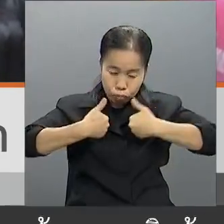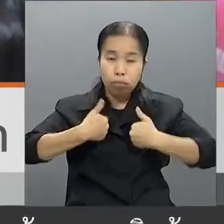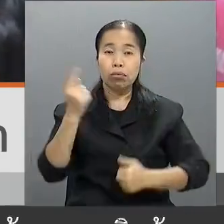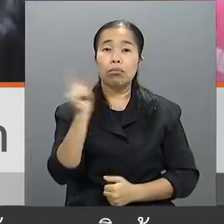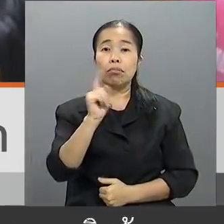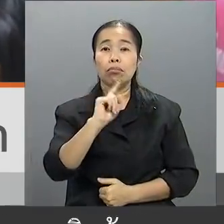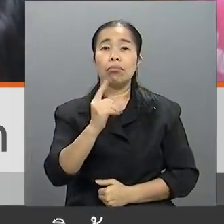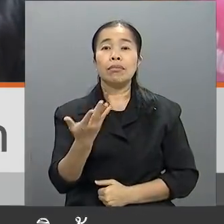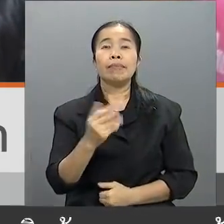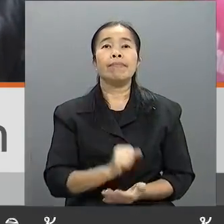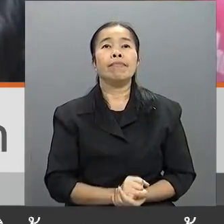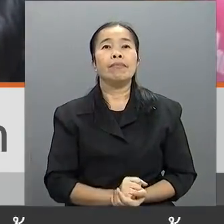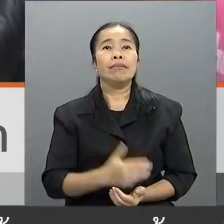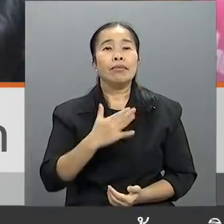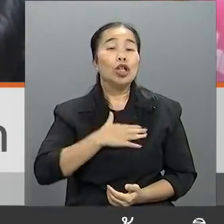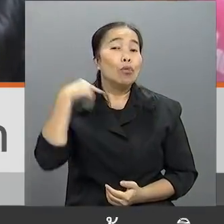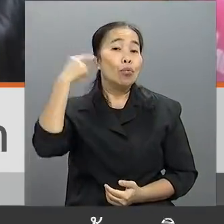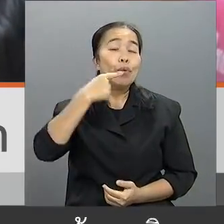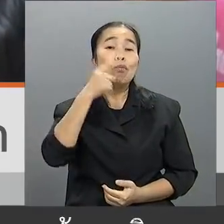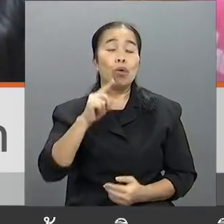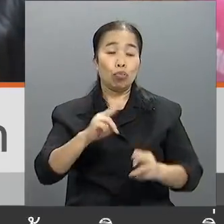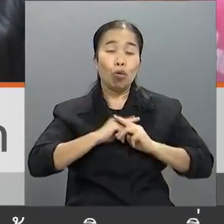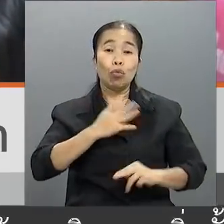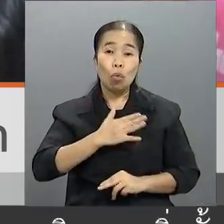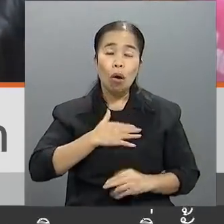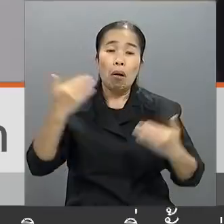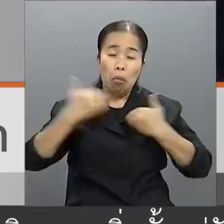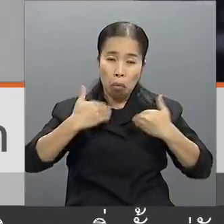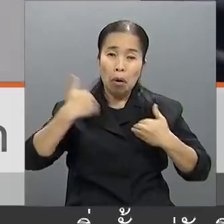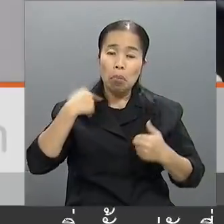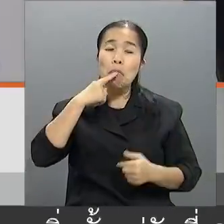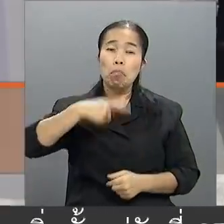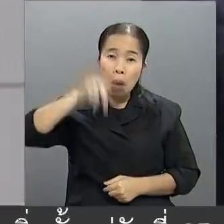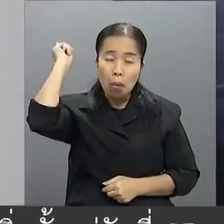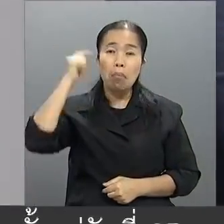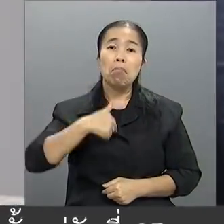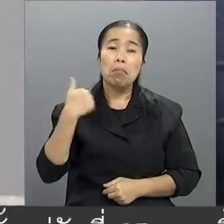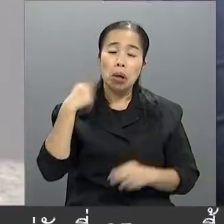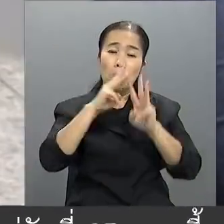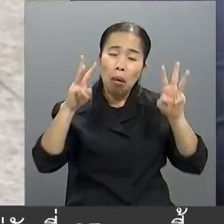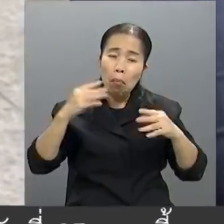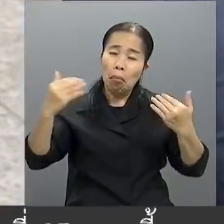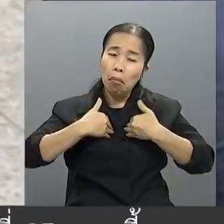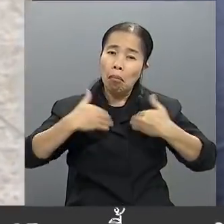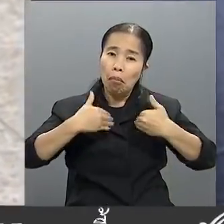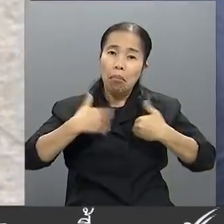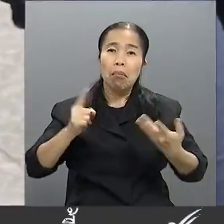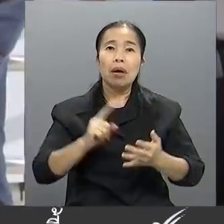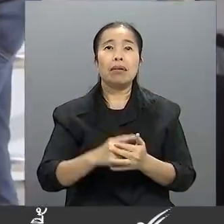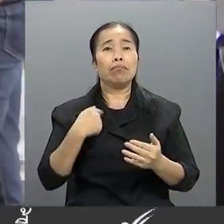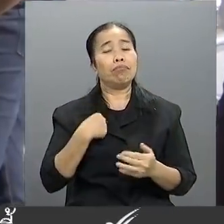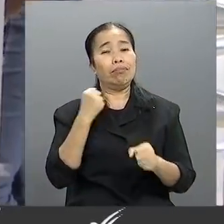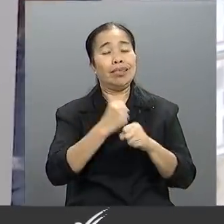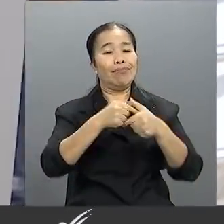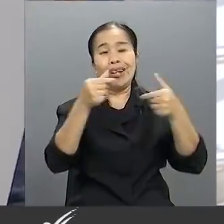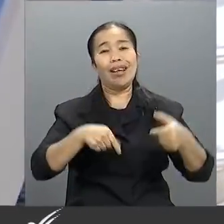ด้านในเสาอัญชนาเปิดเผยว่าส่วนตัวก็ถูกกล่าวหาด้วยข้อมูลอันเป็นเท็จผ่านสื่อสังคมออนไลน์หลังจากที่ทำรายงานเกี่ยว